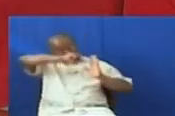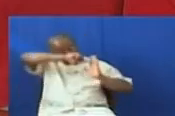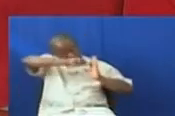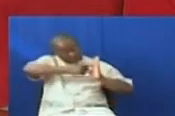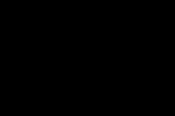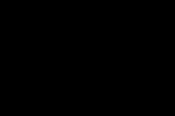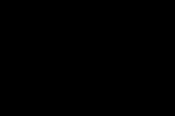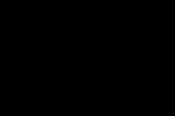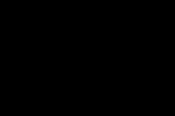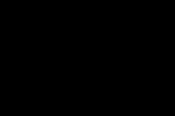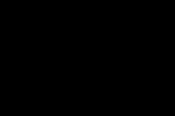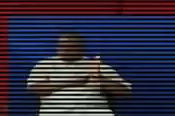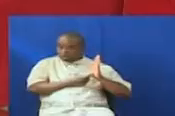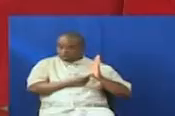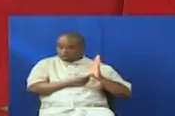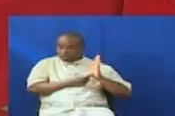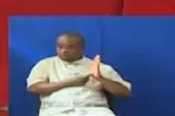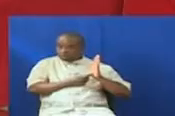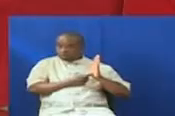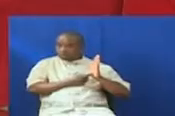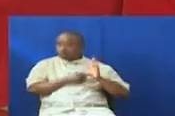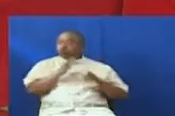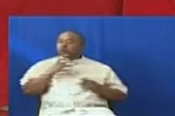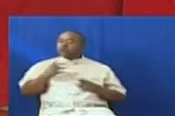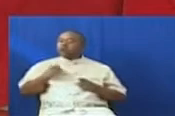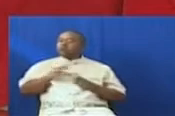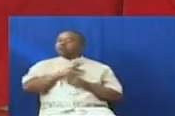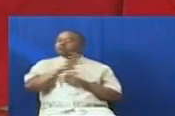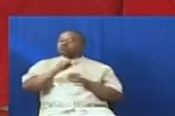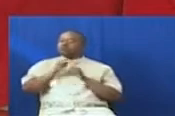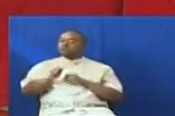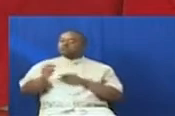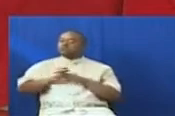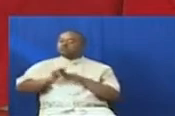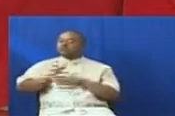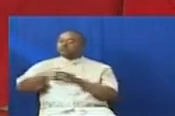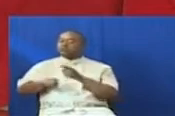wanataka hela zao zitumike kwenye miradi.